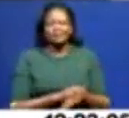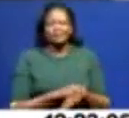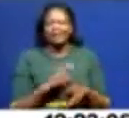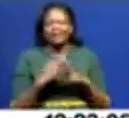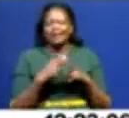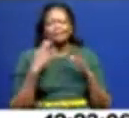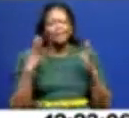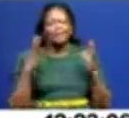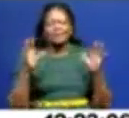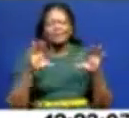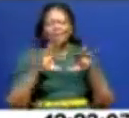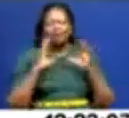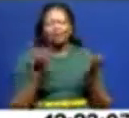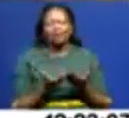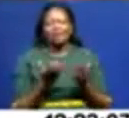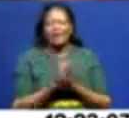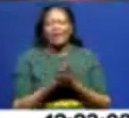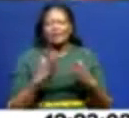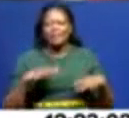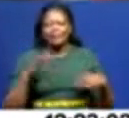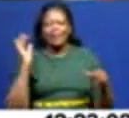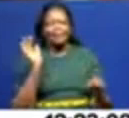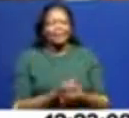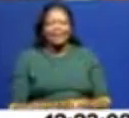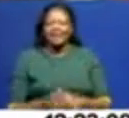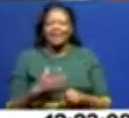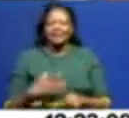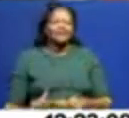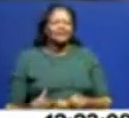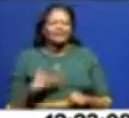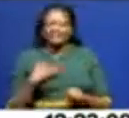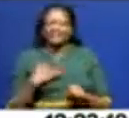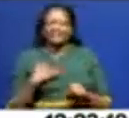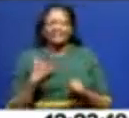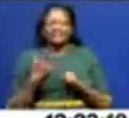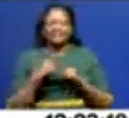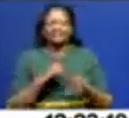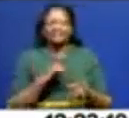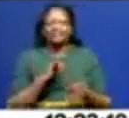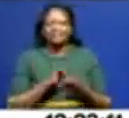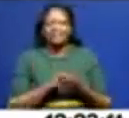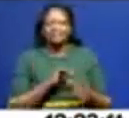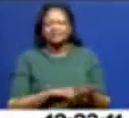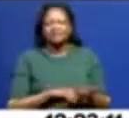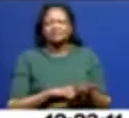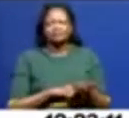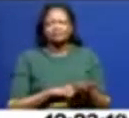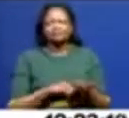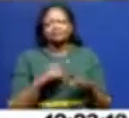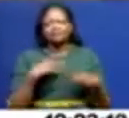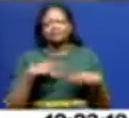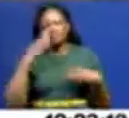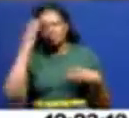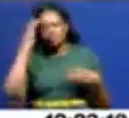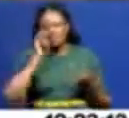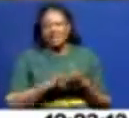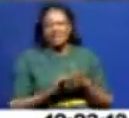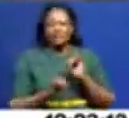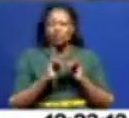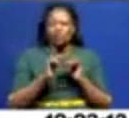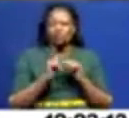kitaifa na umetembelewa na watalii wengi baada ya tukio lake la mapishi kusambaa